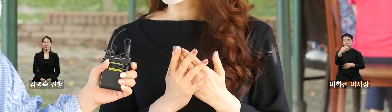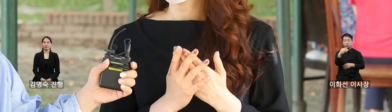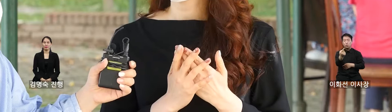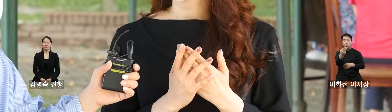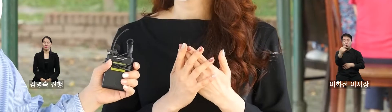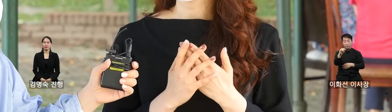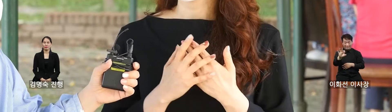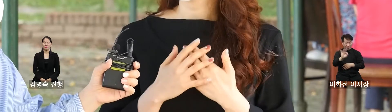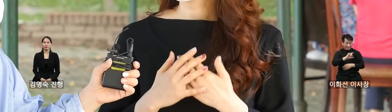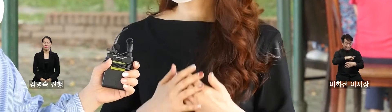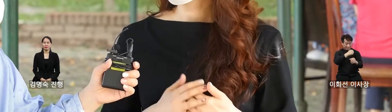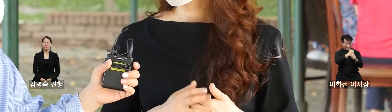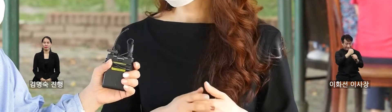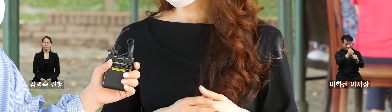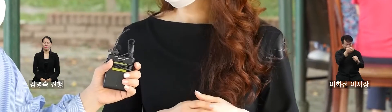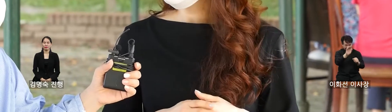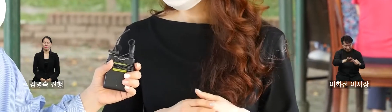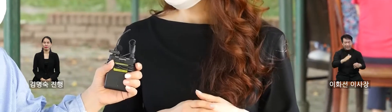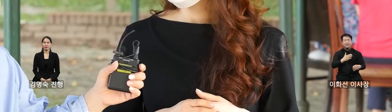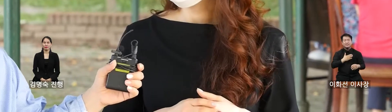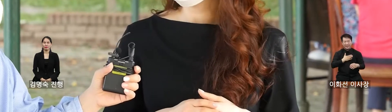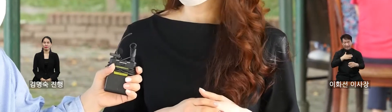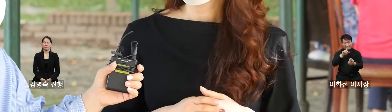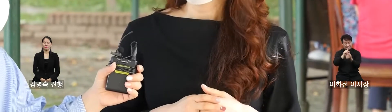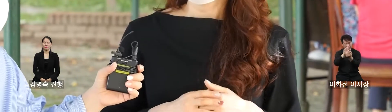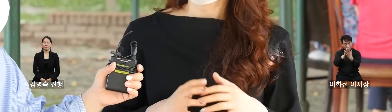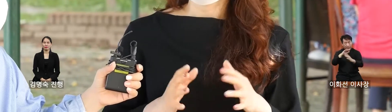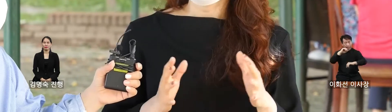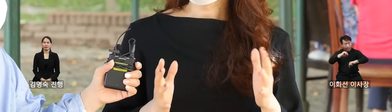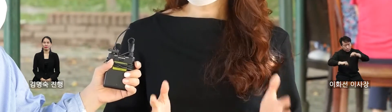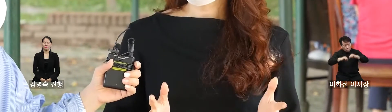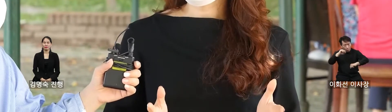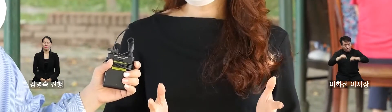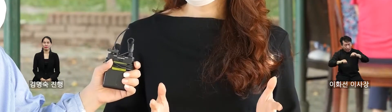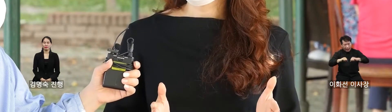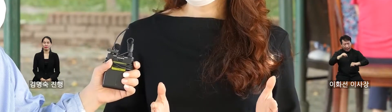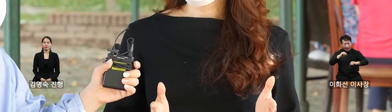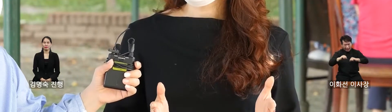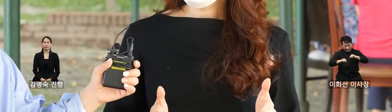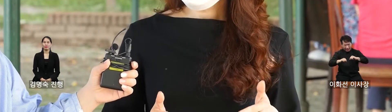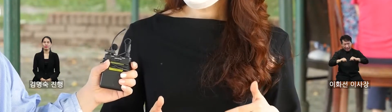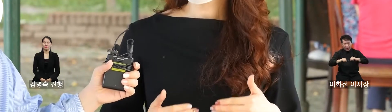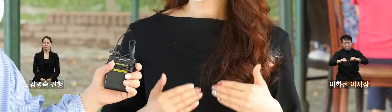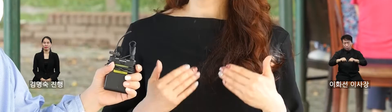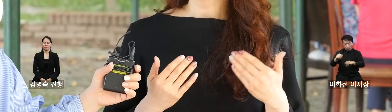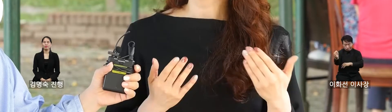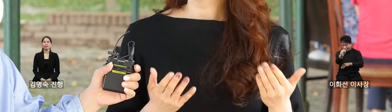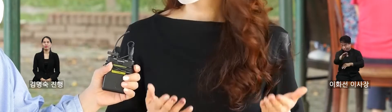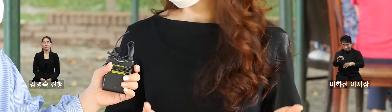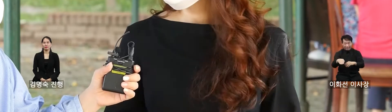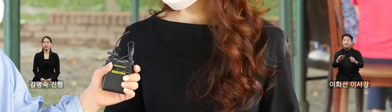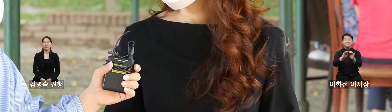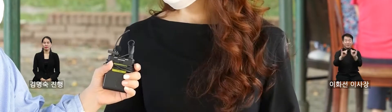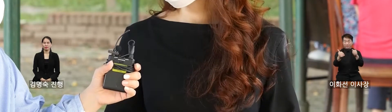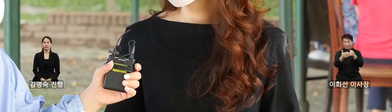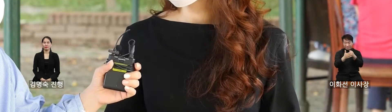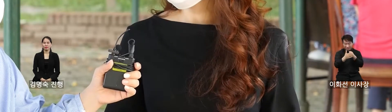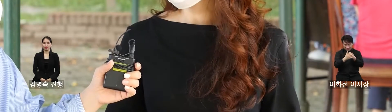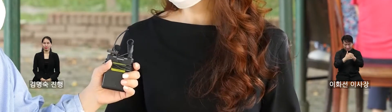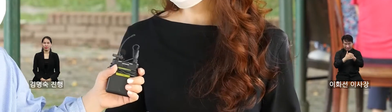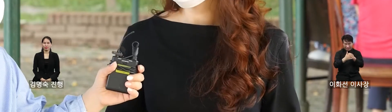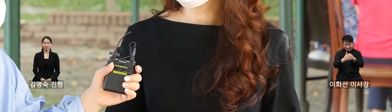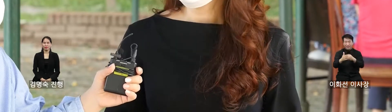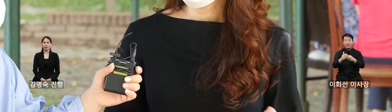것도 있지만 또 제가 퍼포먼스 작가잖아요. 그 행위 예술로도 충분히 예술로 표현될 수 있는